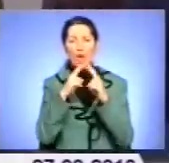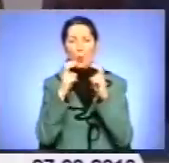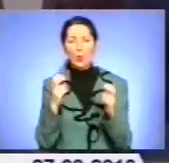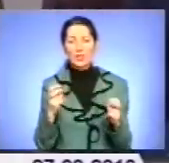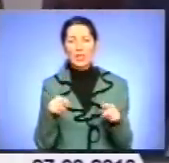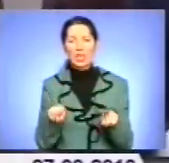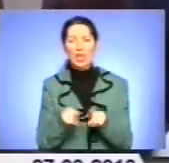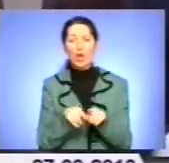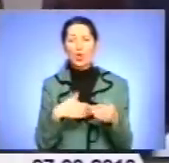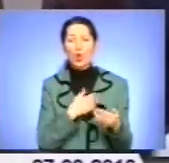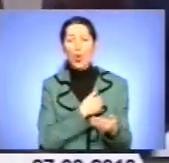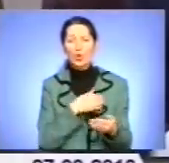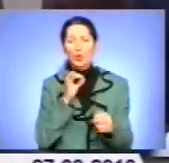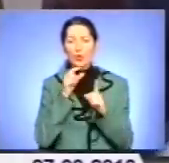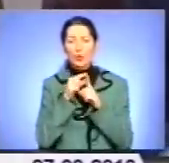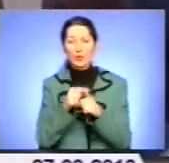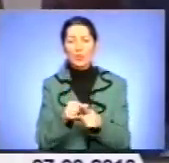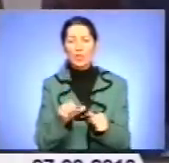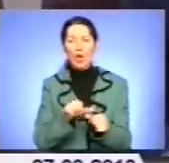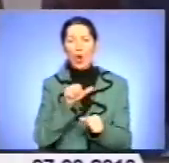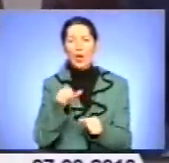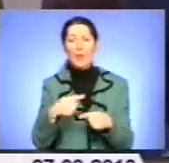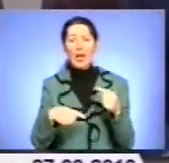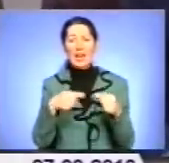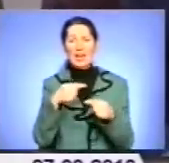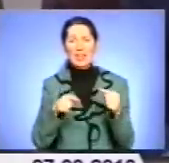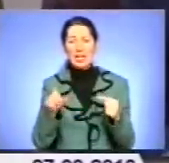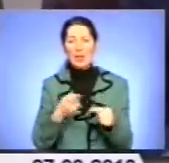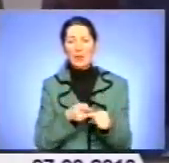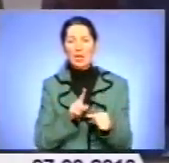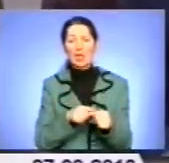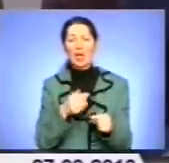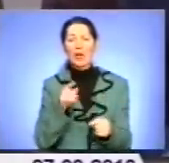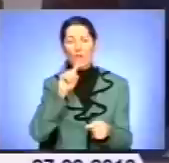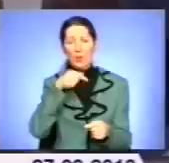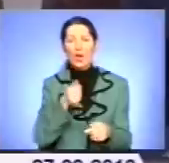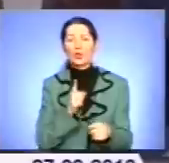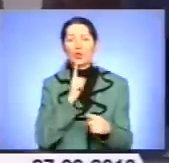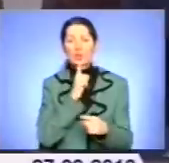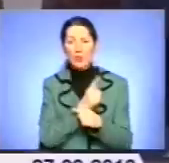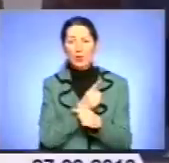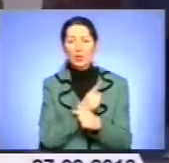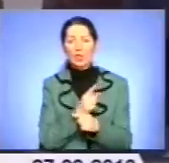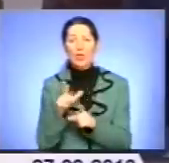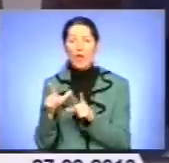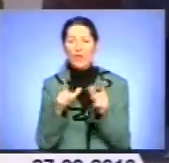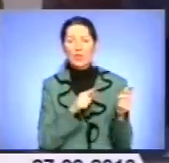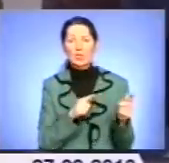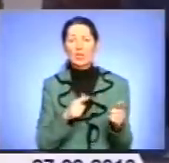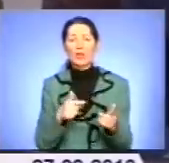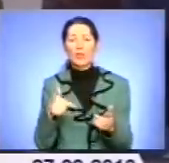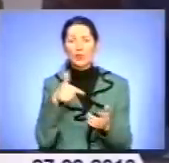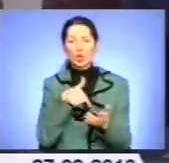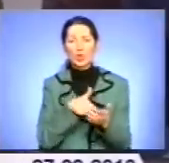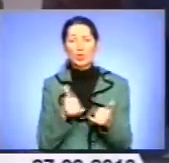відповісти окремим критикам, які вимагають взагалі заборонити в'їзд в столицю для фур. Треба розуміти, що